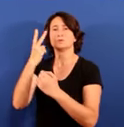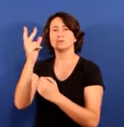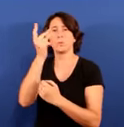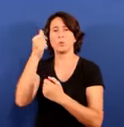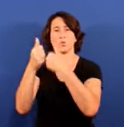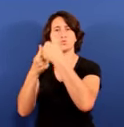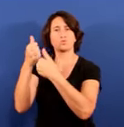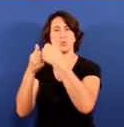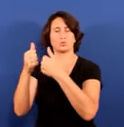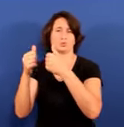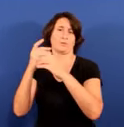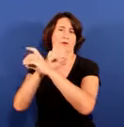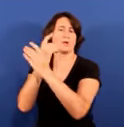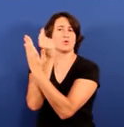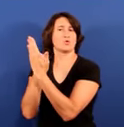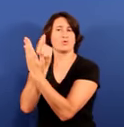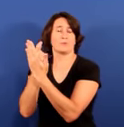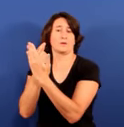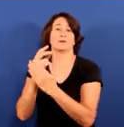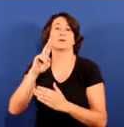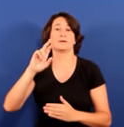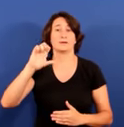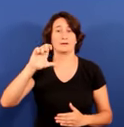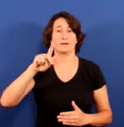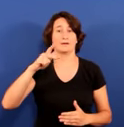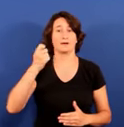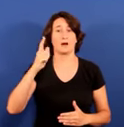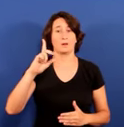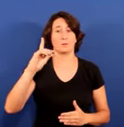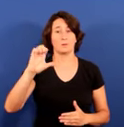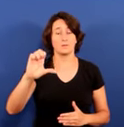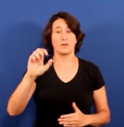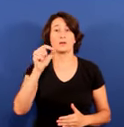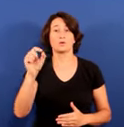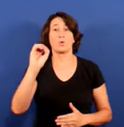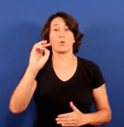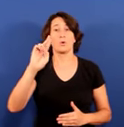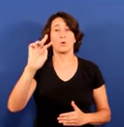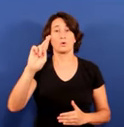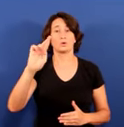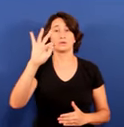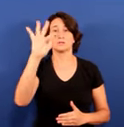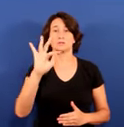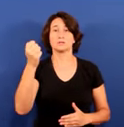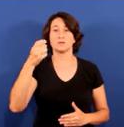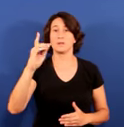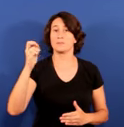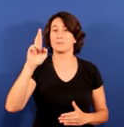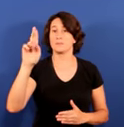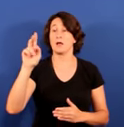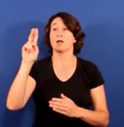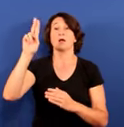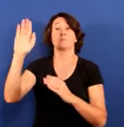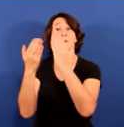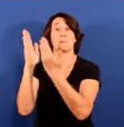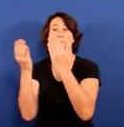erakusketan, besteak beste Asier Martínez de la Pera irabazlarena. Horretaz gain aurtengo orezko saridunaren lanak erakutsiko dira. Jon